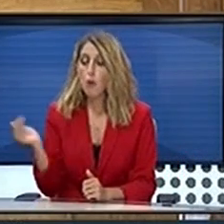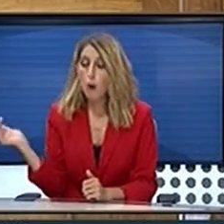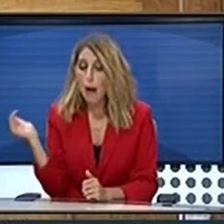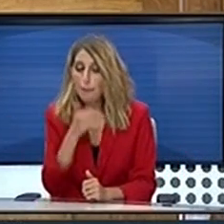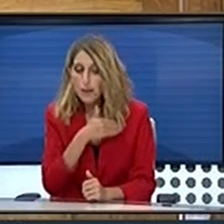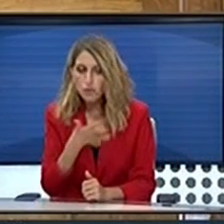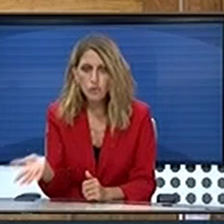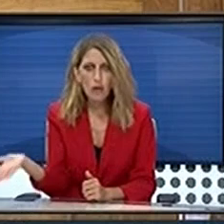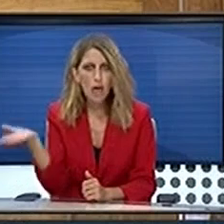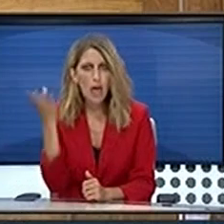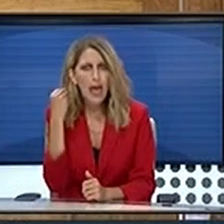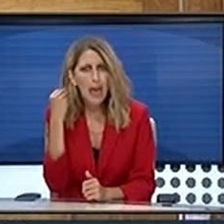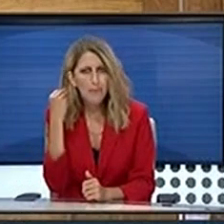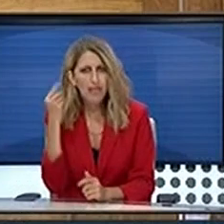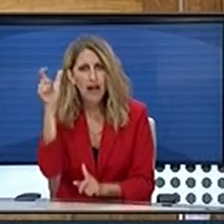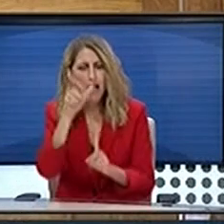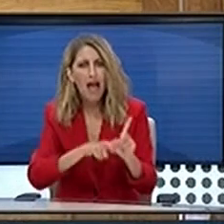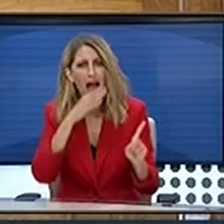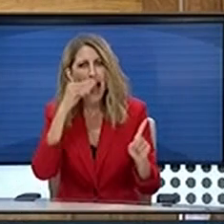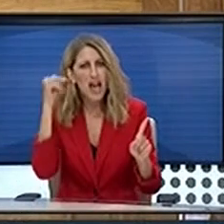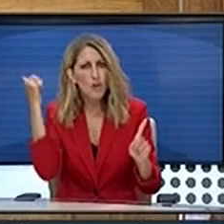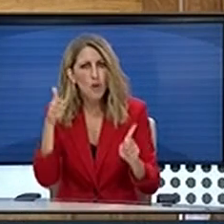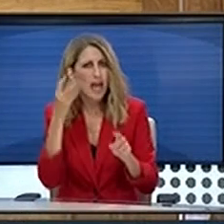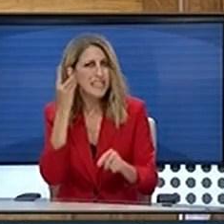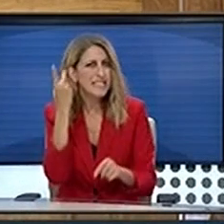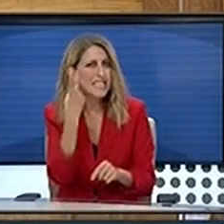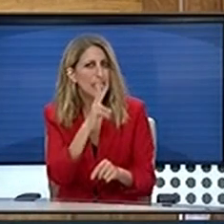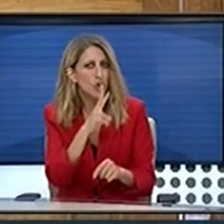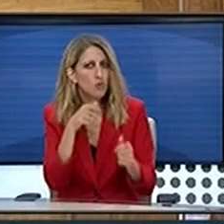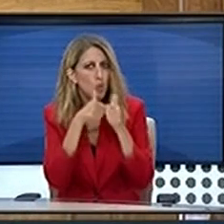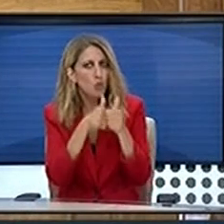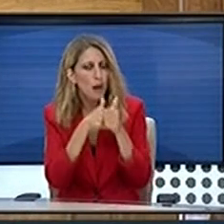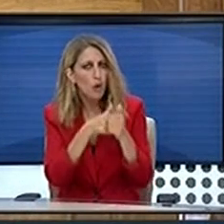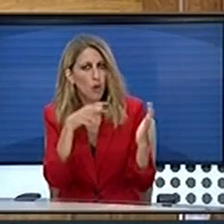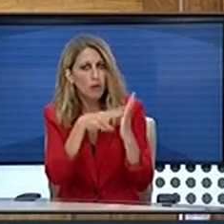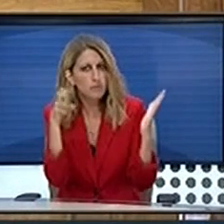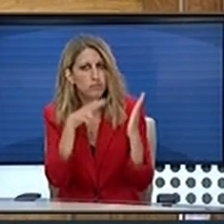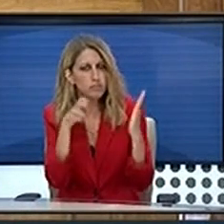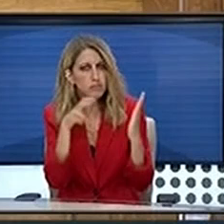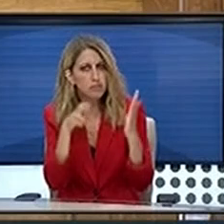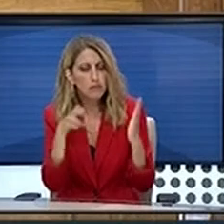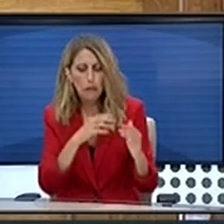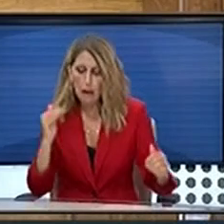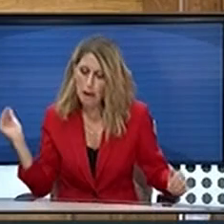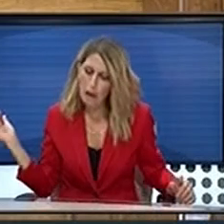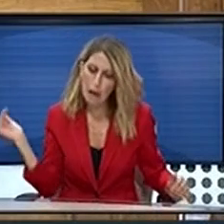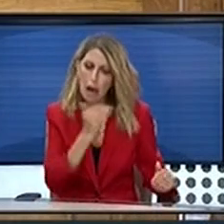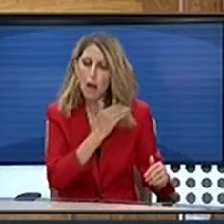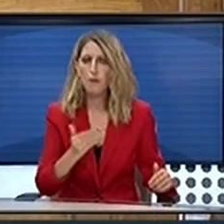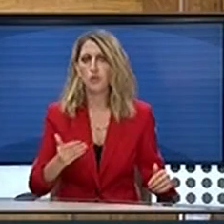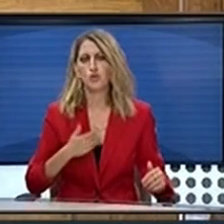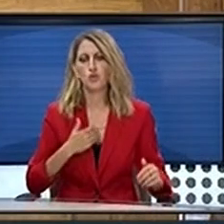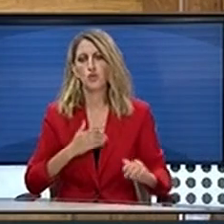πληροφορήθηκα τόλμησα με θάρρος να διαχωρίσω τη θέση μου από τις πρακτικές άλλων